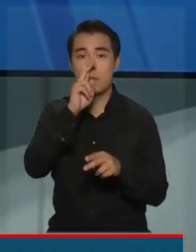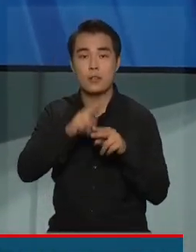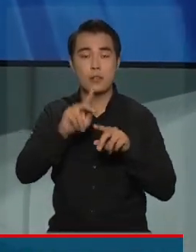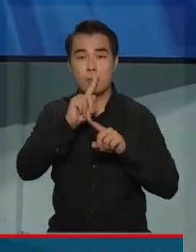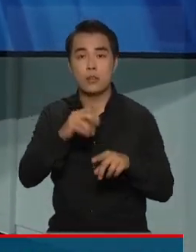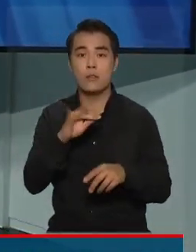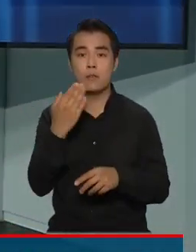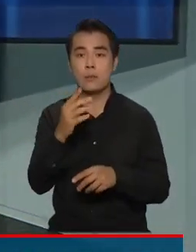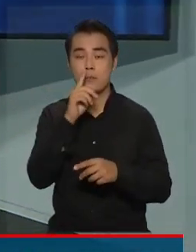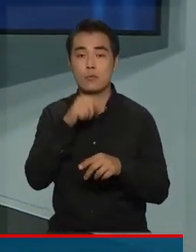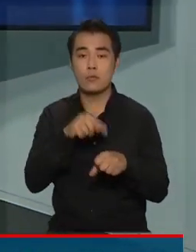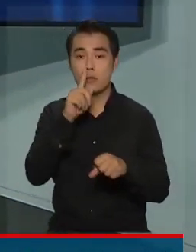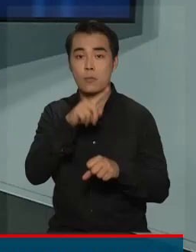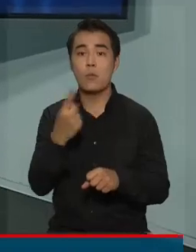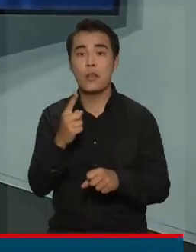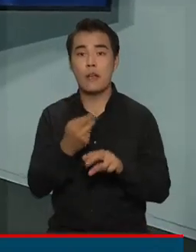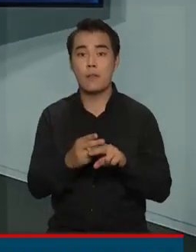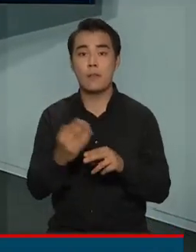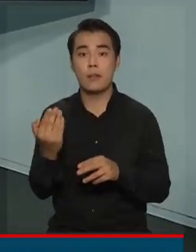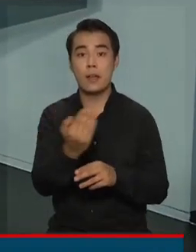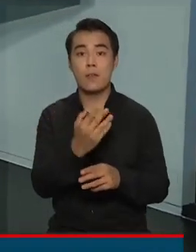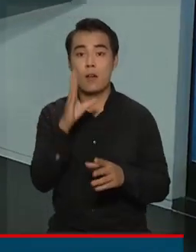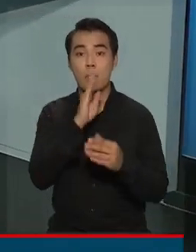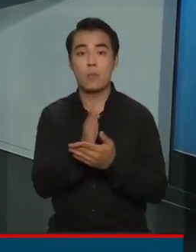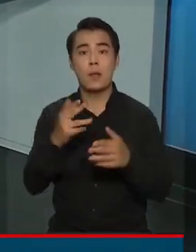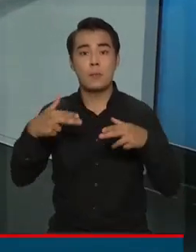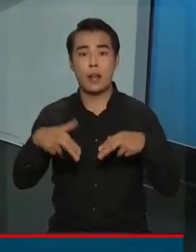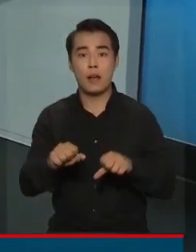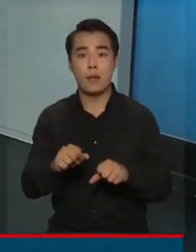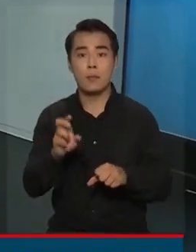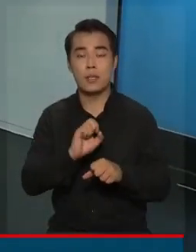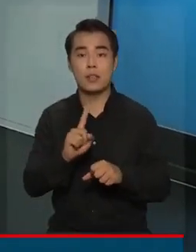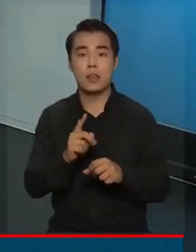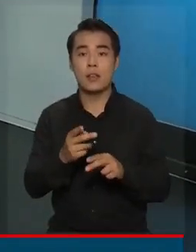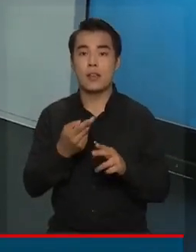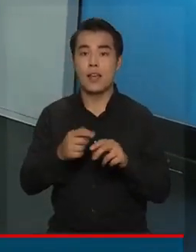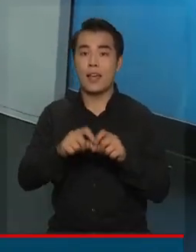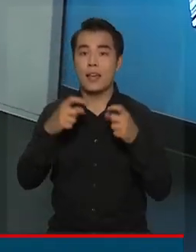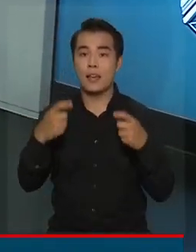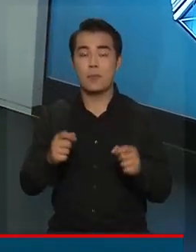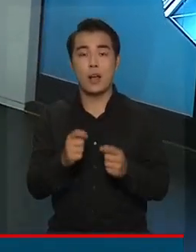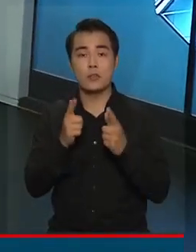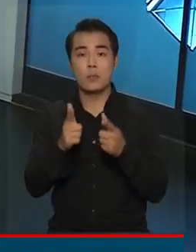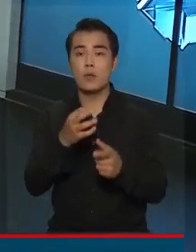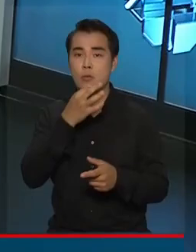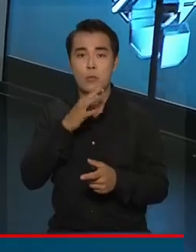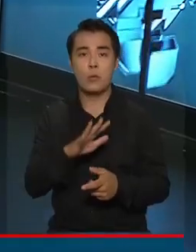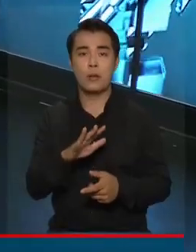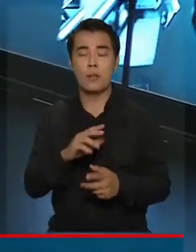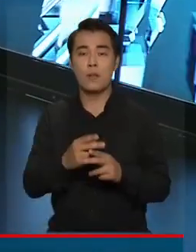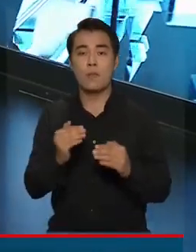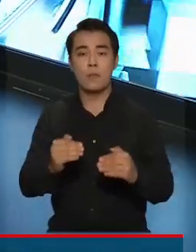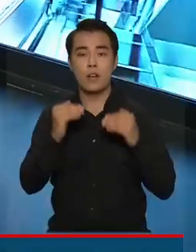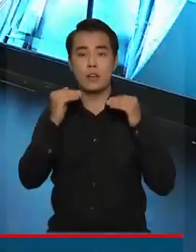не будете этого чувствовать, потому что вы приобретаете право без учета ЕНТ поступления в любое